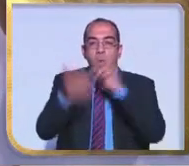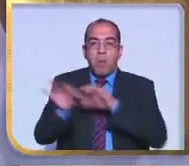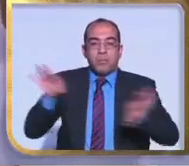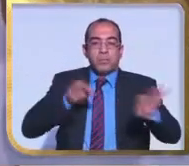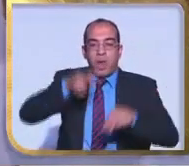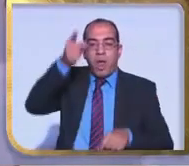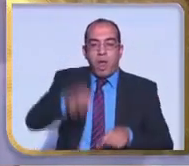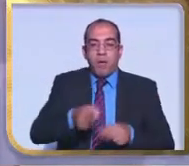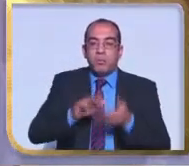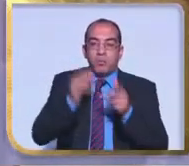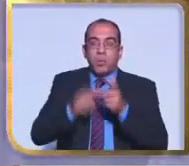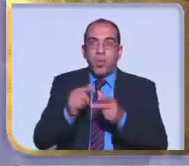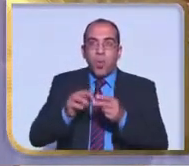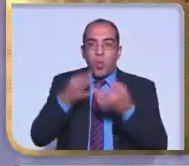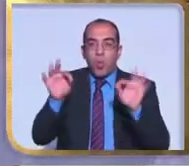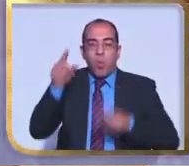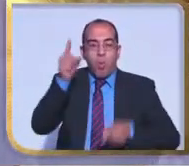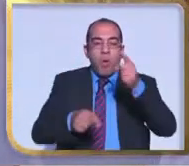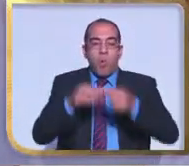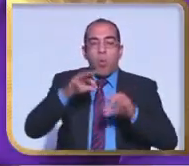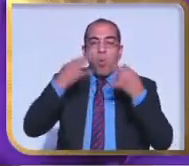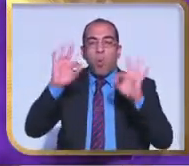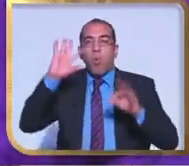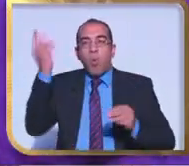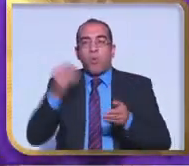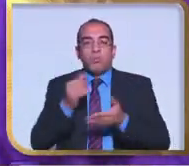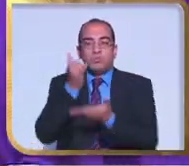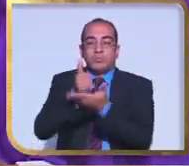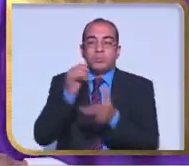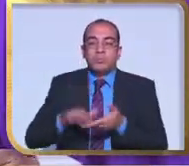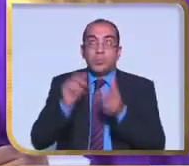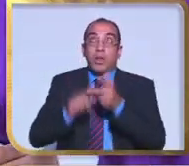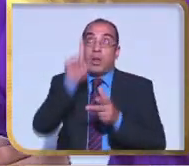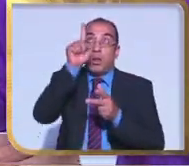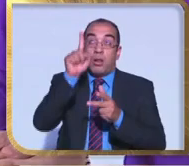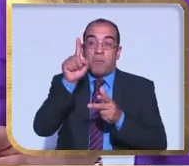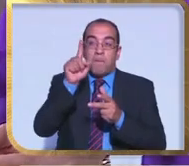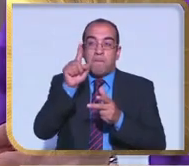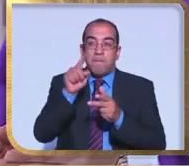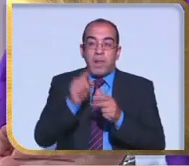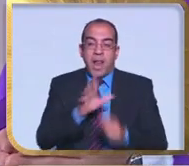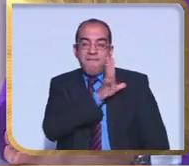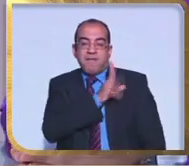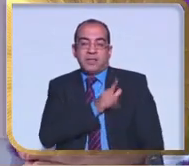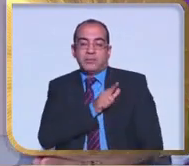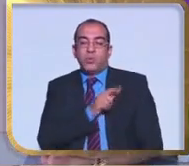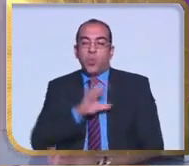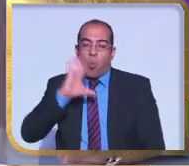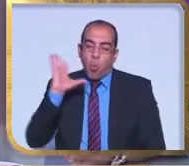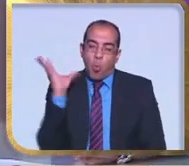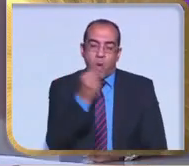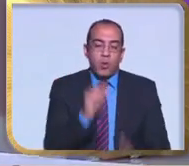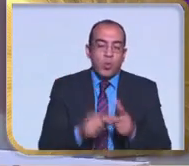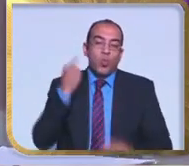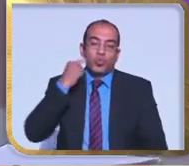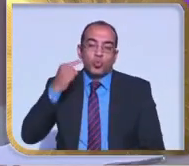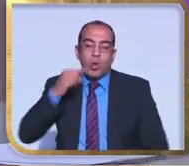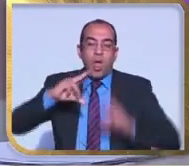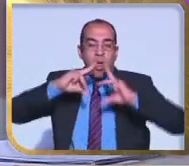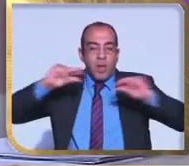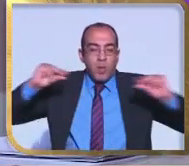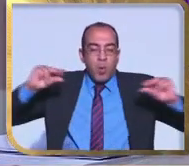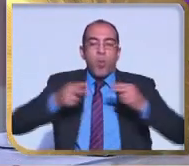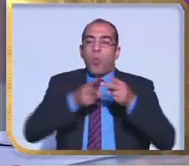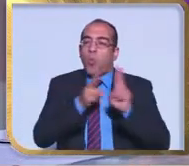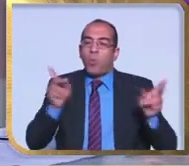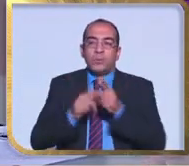شيء والكائن بعد كل شيء، اللهم اجعل لغزة وفلسطين والسودان